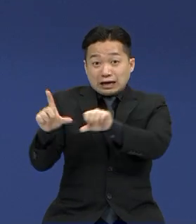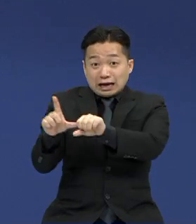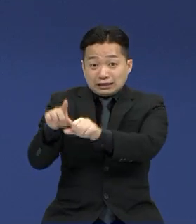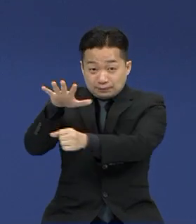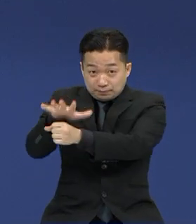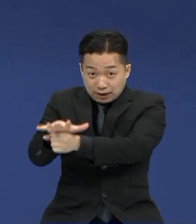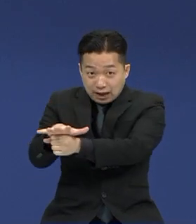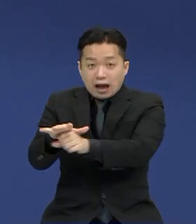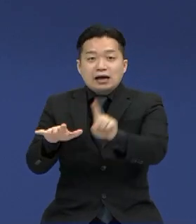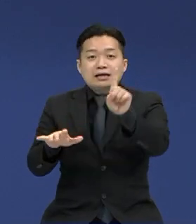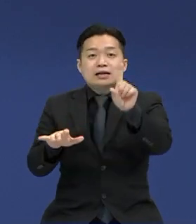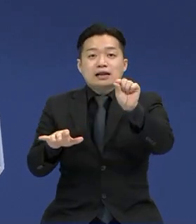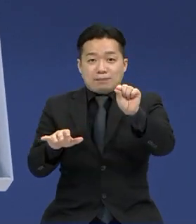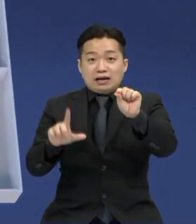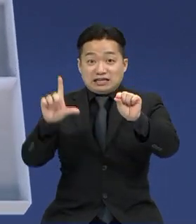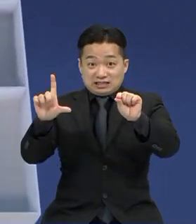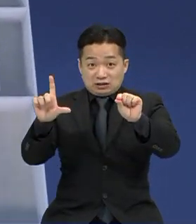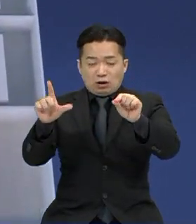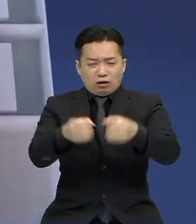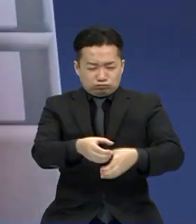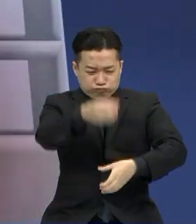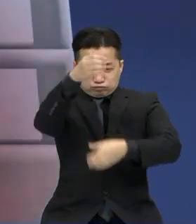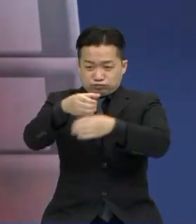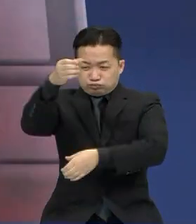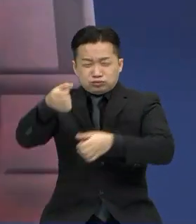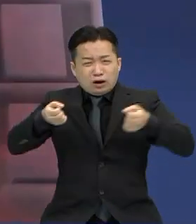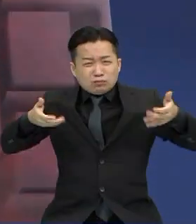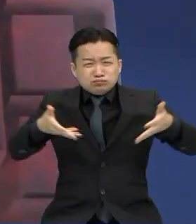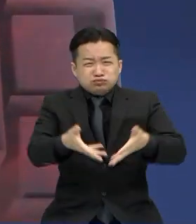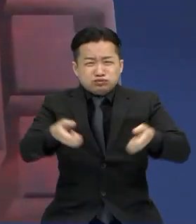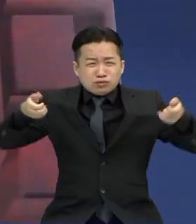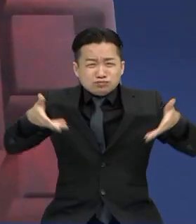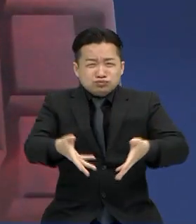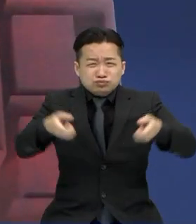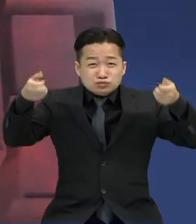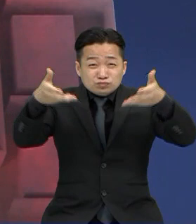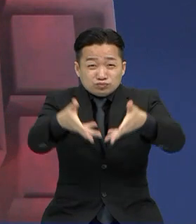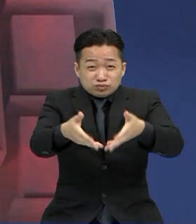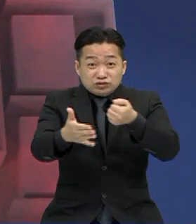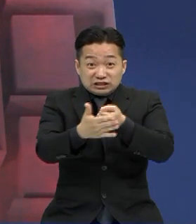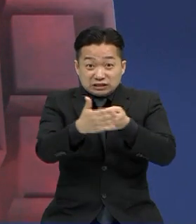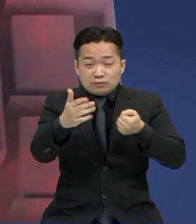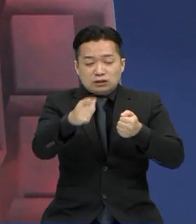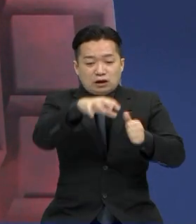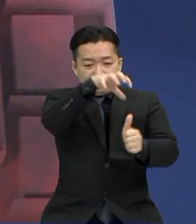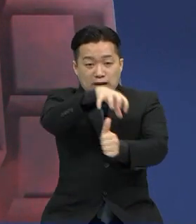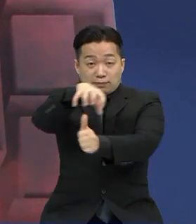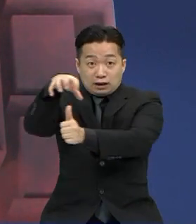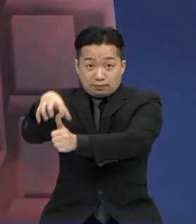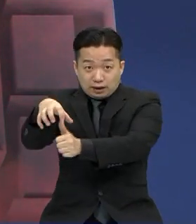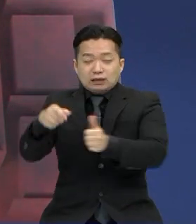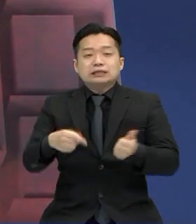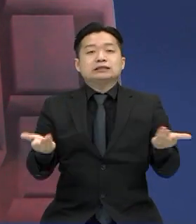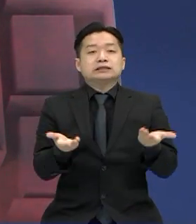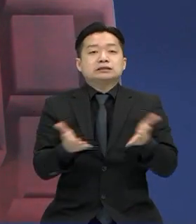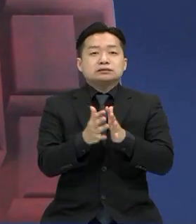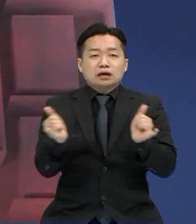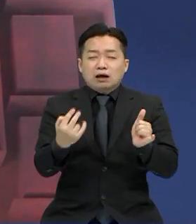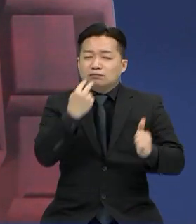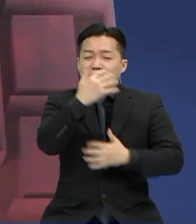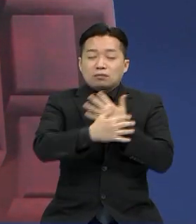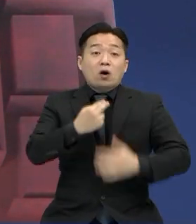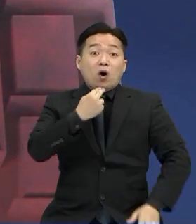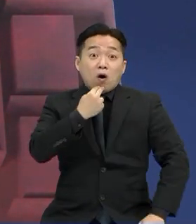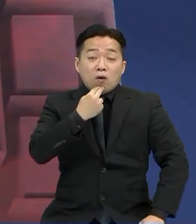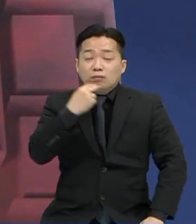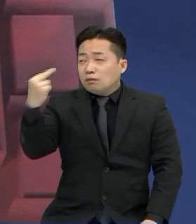만 리터 넘게 배관을 타고 누출됐습니다. 밀폐된 공간에 퍼진 이산화탄소 가스는 지하 3층에서 작업하던 사람들에게